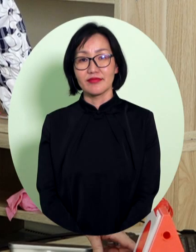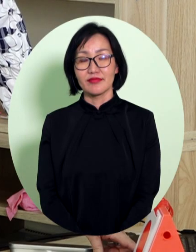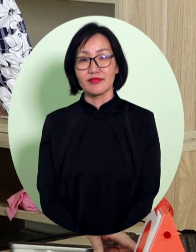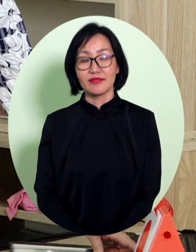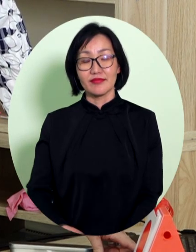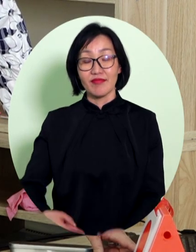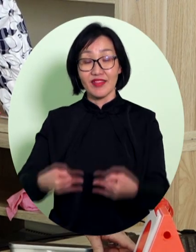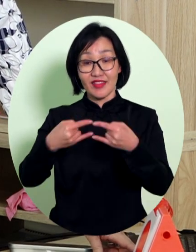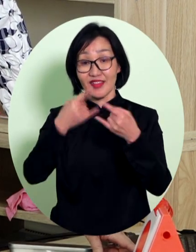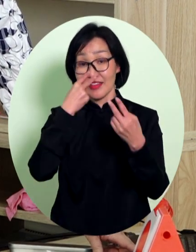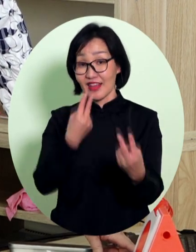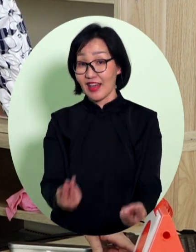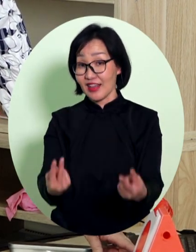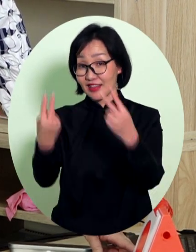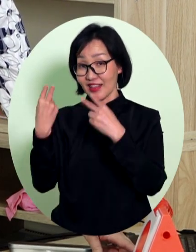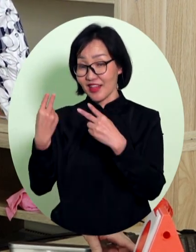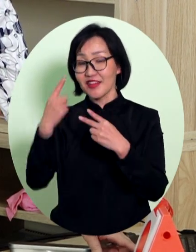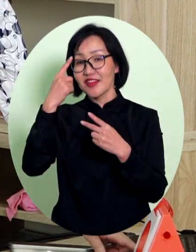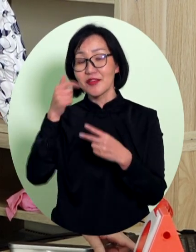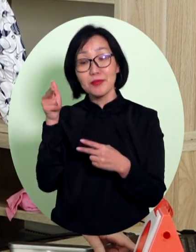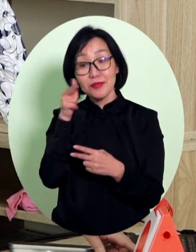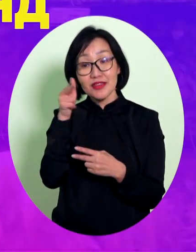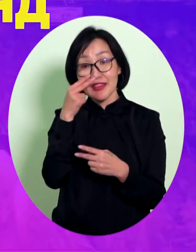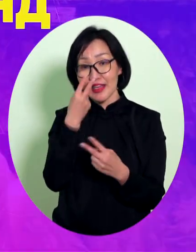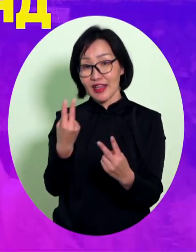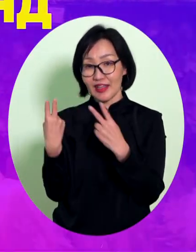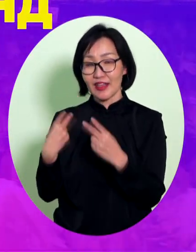За, дэлгэцэнд анхаарлаа хандуулаад нэгэн бичлэг үздцгээе.